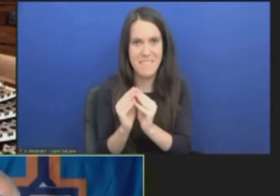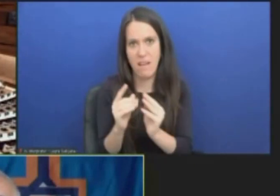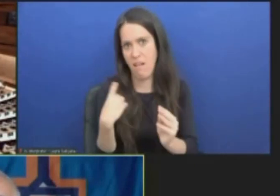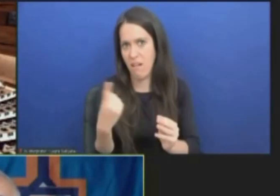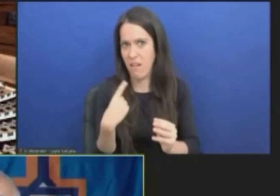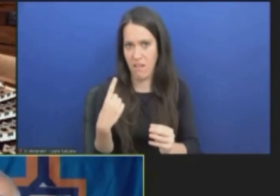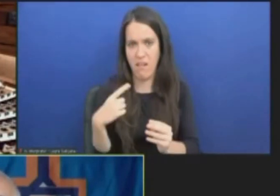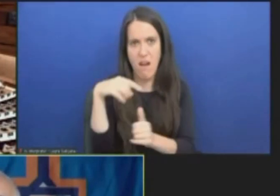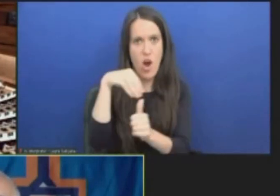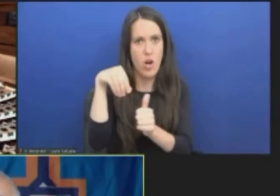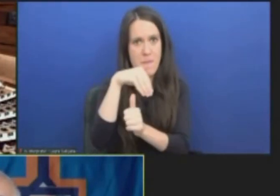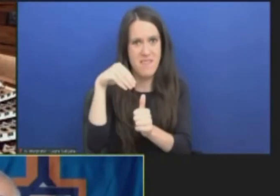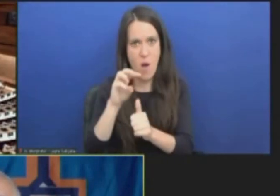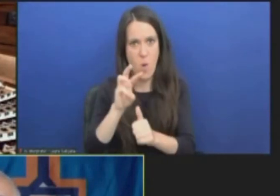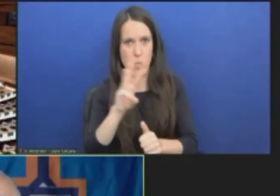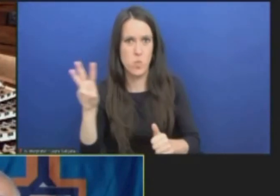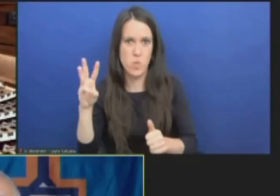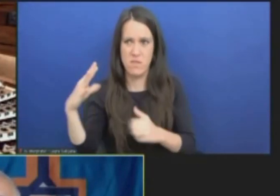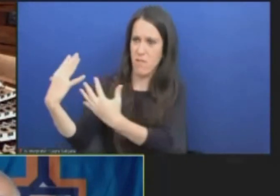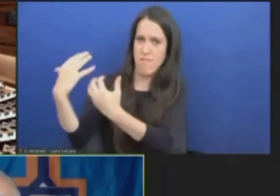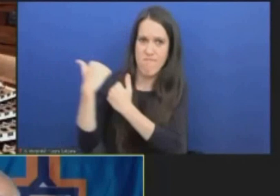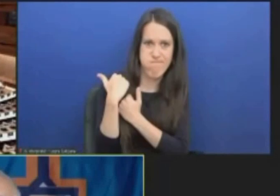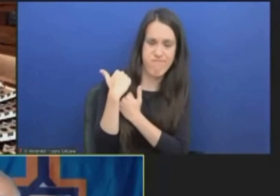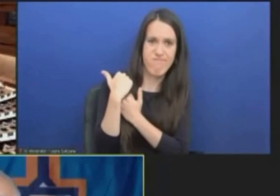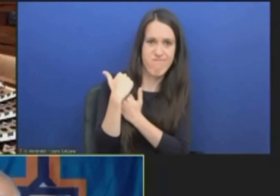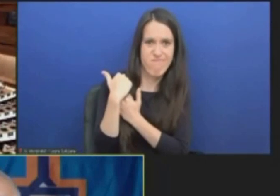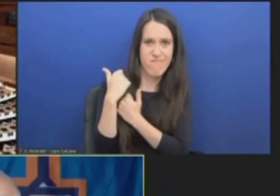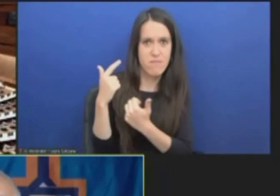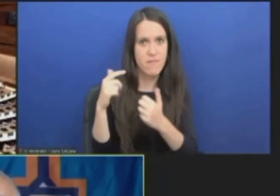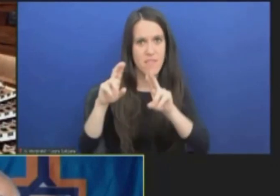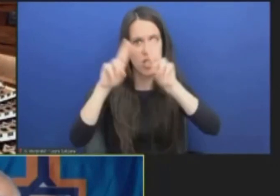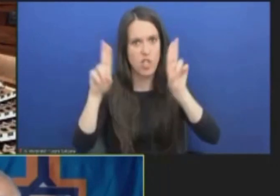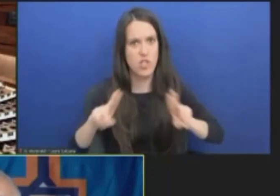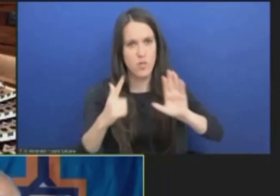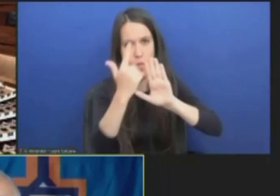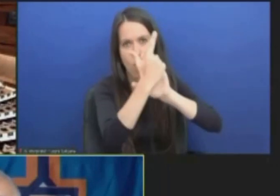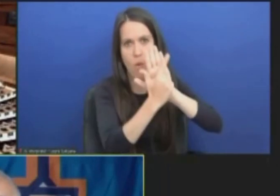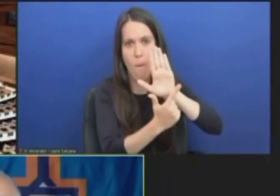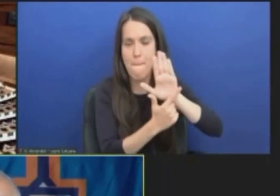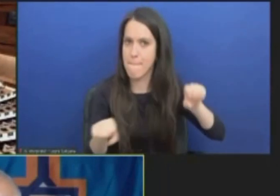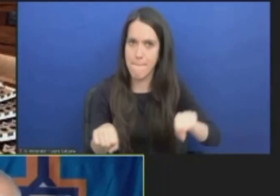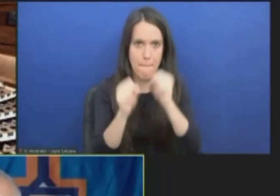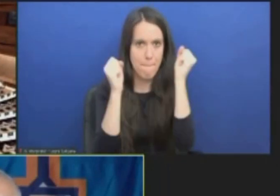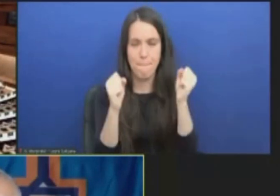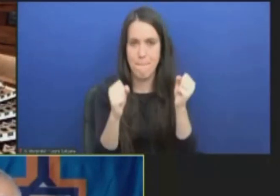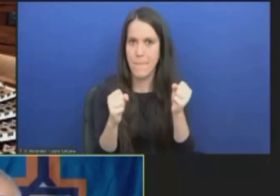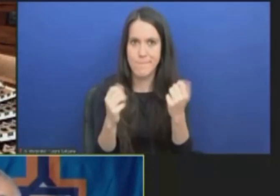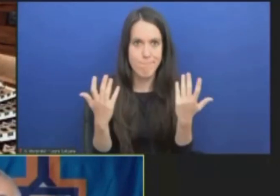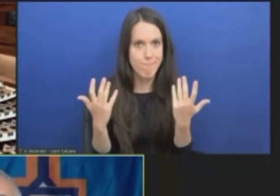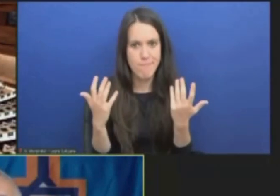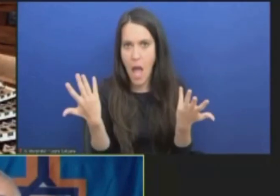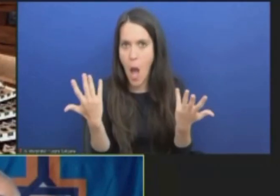перед всем миром 44 дня жизни армянского населения в арцахе так перескии орды нанятой турции в азербайджаном